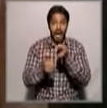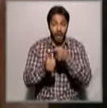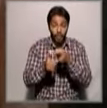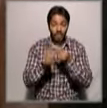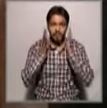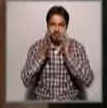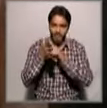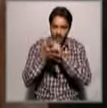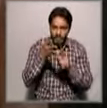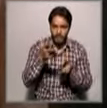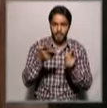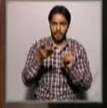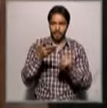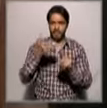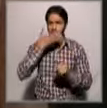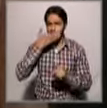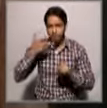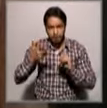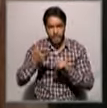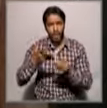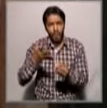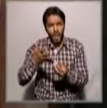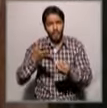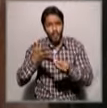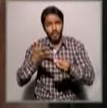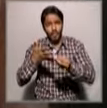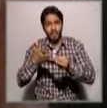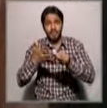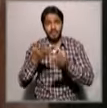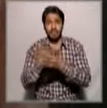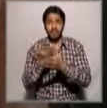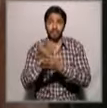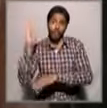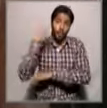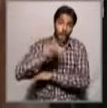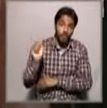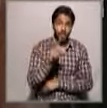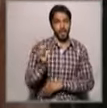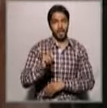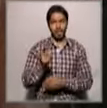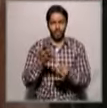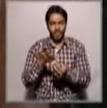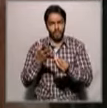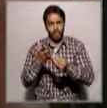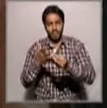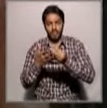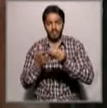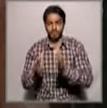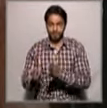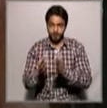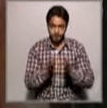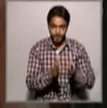القرآن، يعني يأخذ نفسه حتى يدربها على الطاعة. أسأل الله عز وجل الهداية لنا جميعا. أخ أحمد، الأستاذة